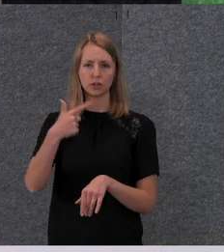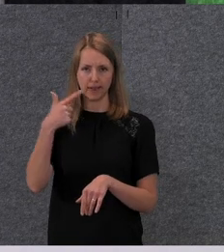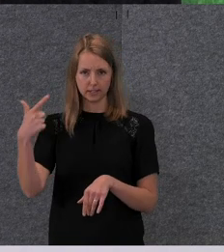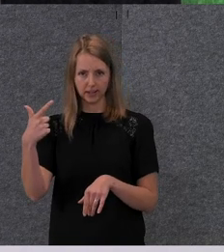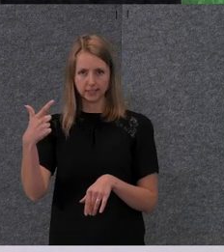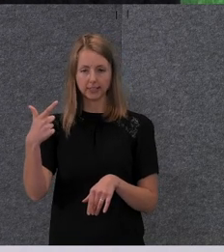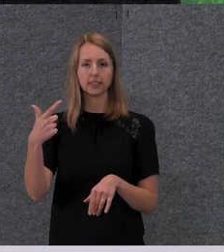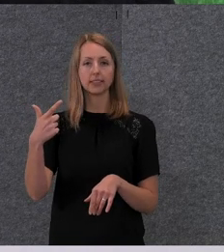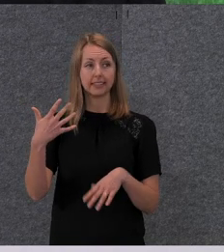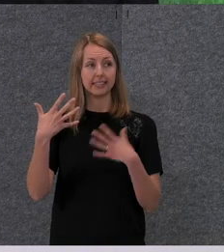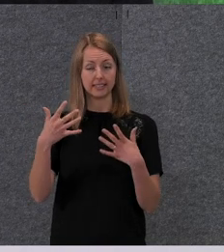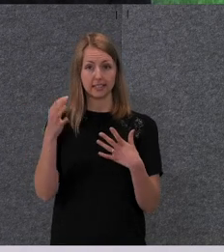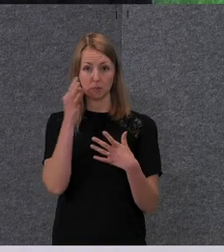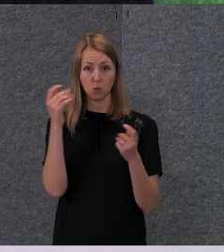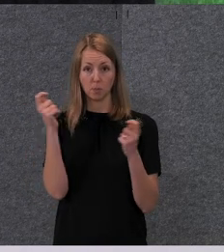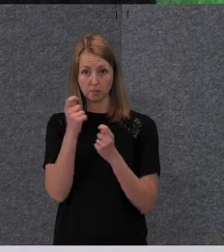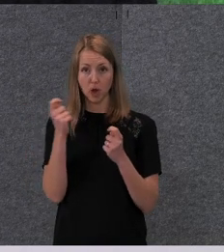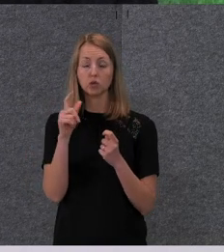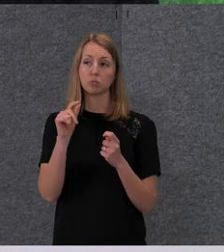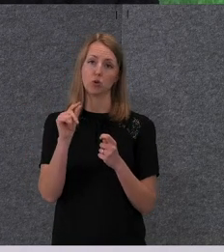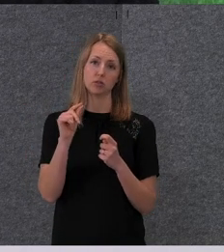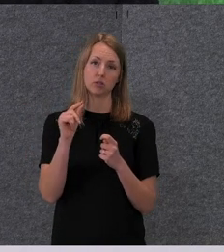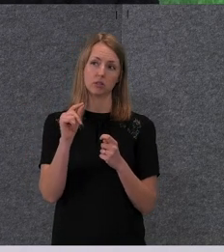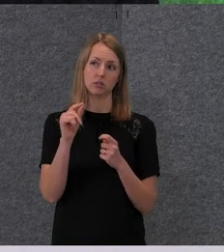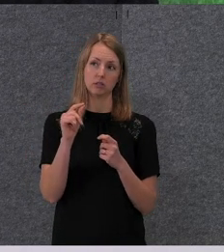Uhr. Sagen wir dann um